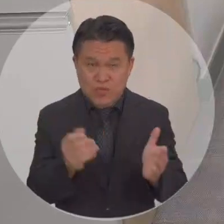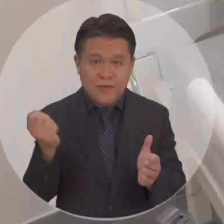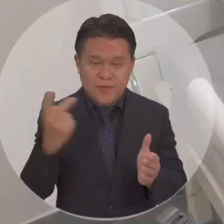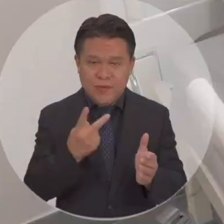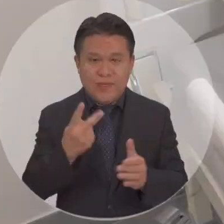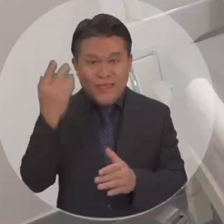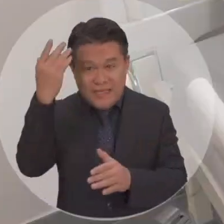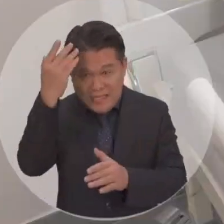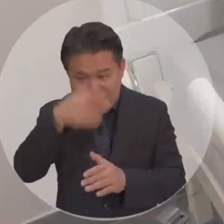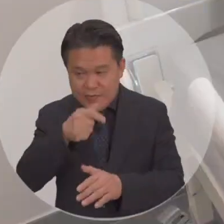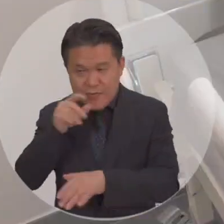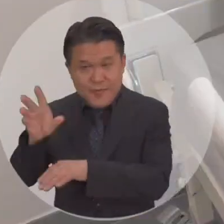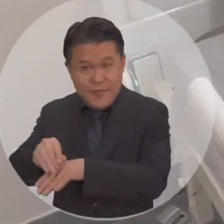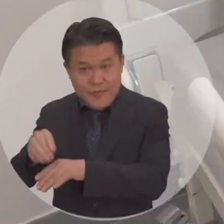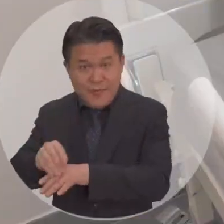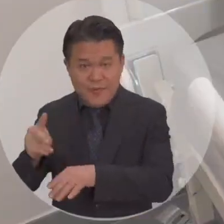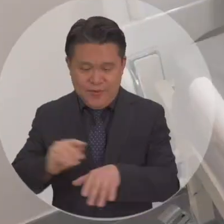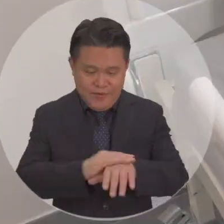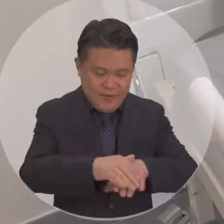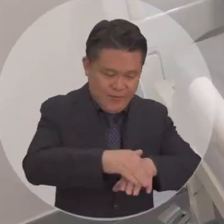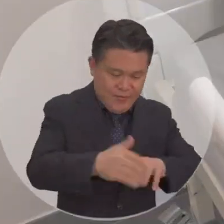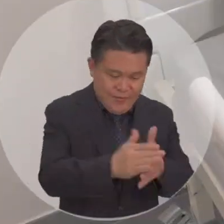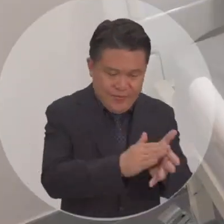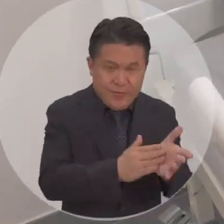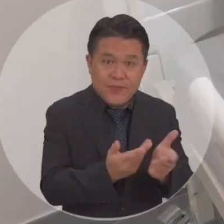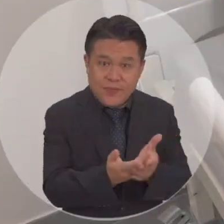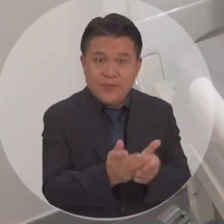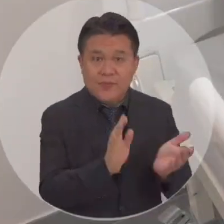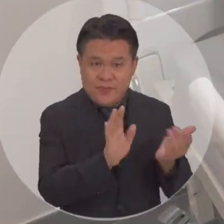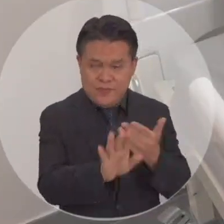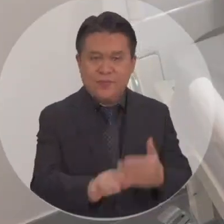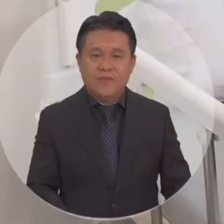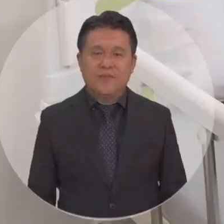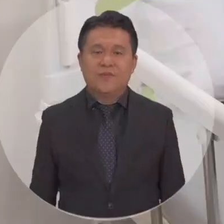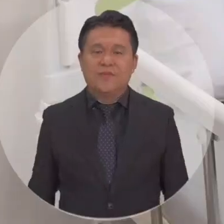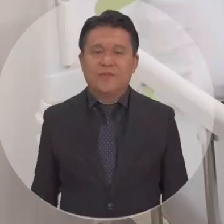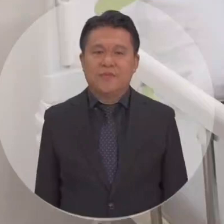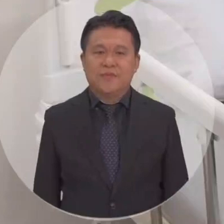준비하거나 깨끗한 젖은 수건으로 손을 닦아줍니다.